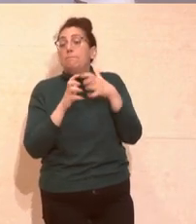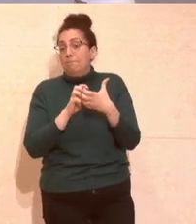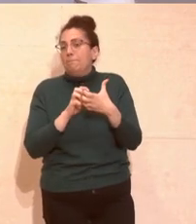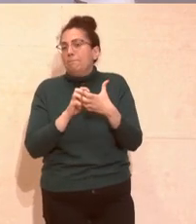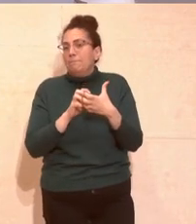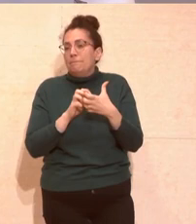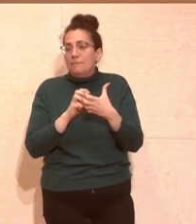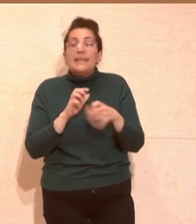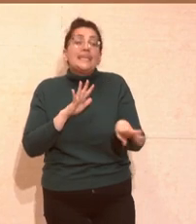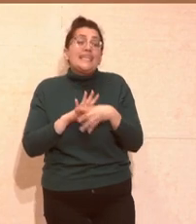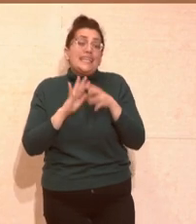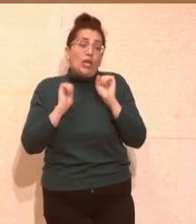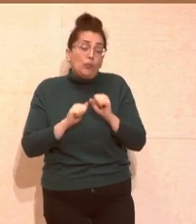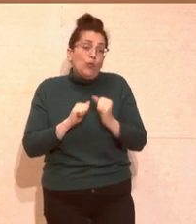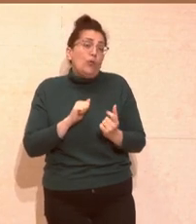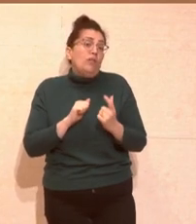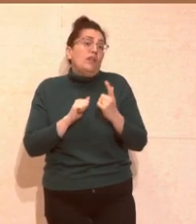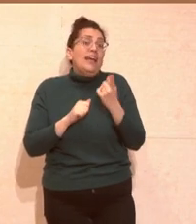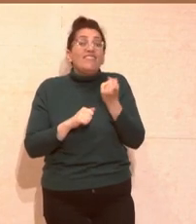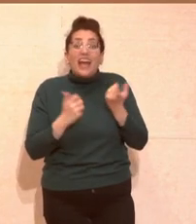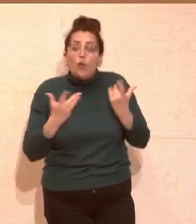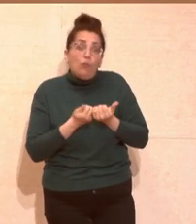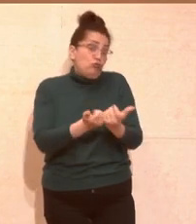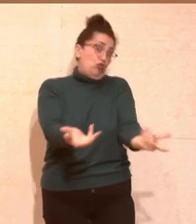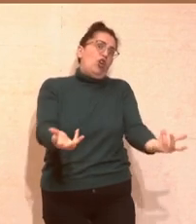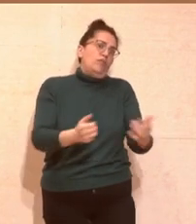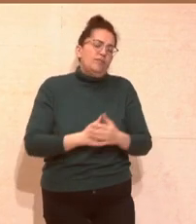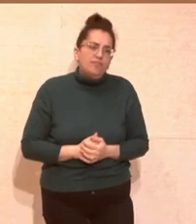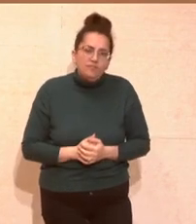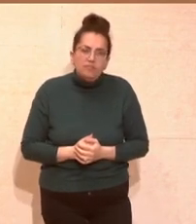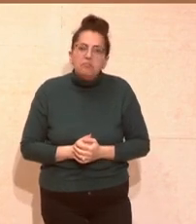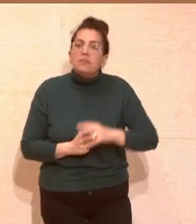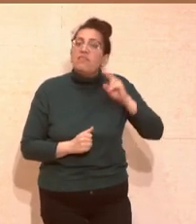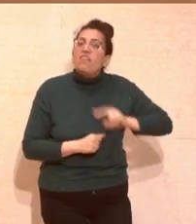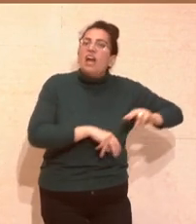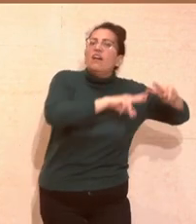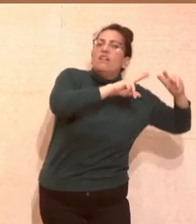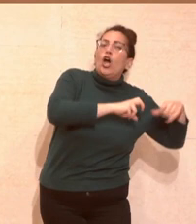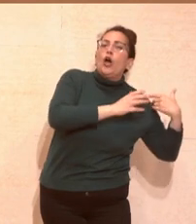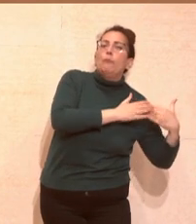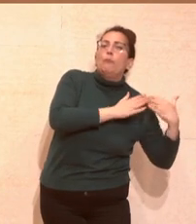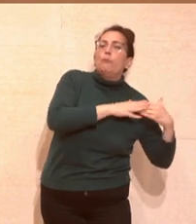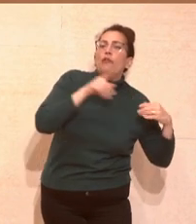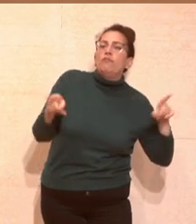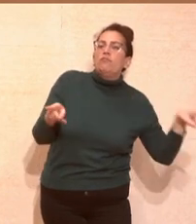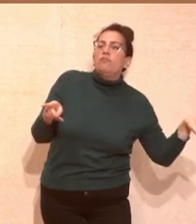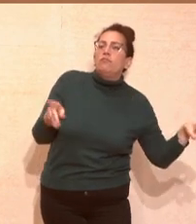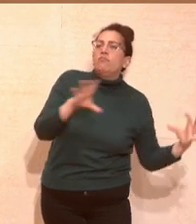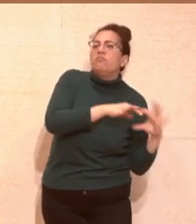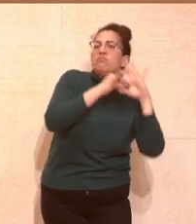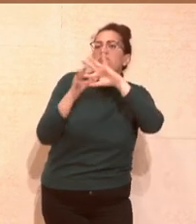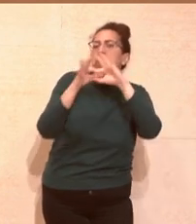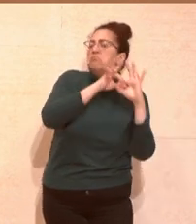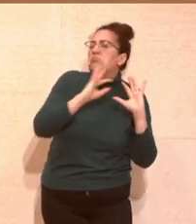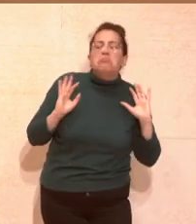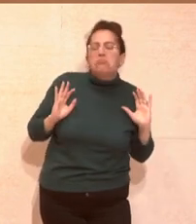qui jouent. Oui, mais il n'y a pas d'études qui montrent qu'il y a un lien direct avec un problème d'apprentissage